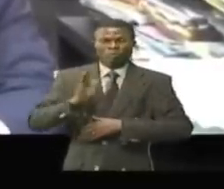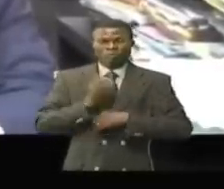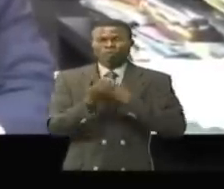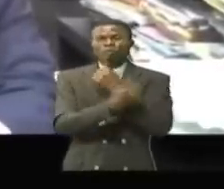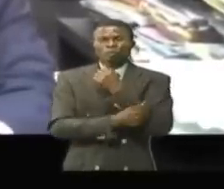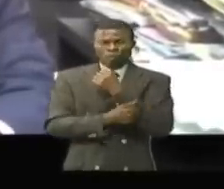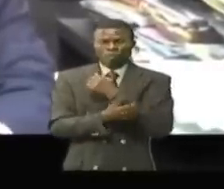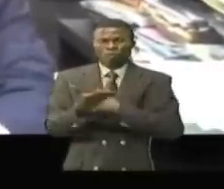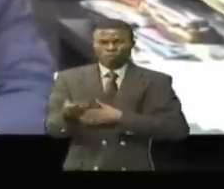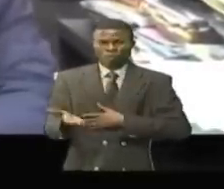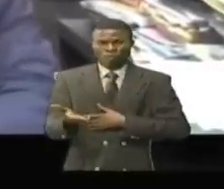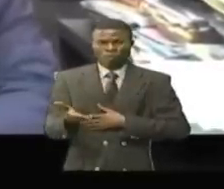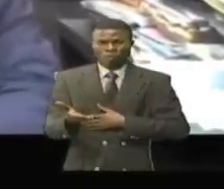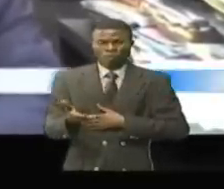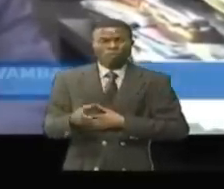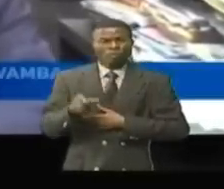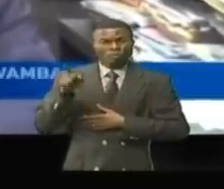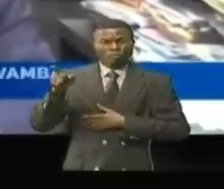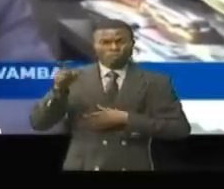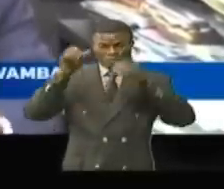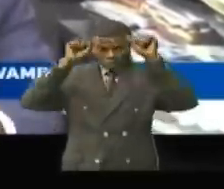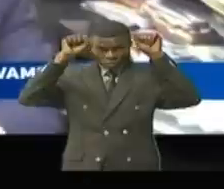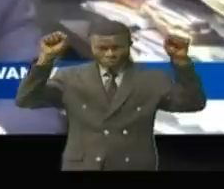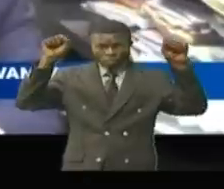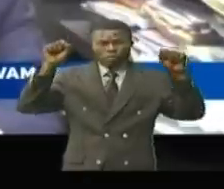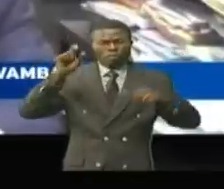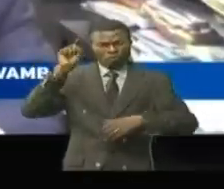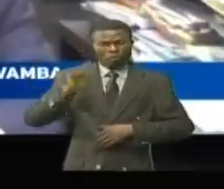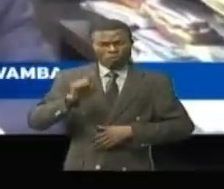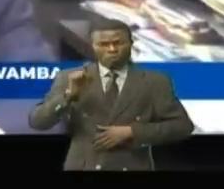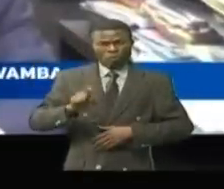donné, lui, le Congolais,